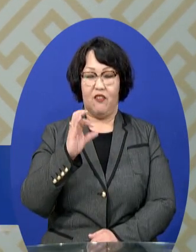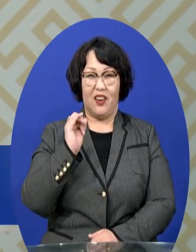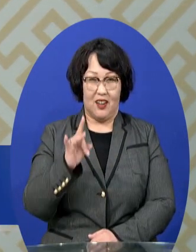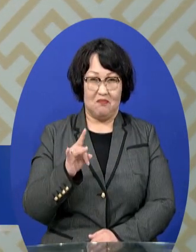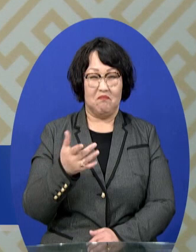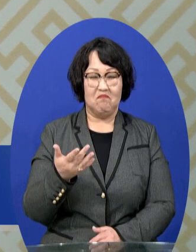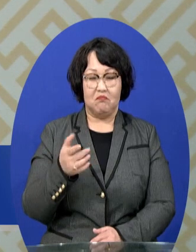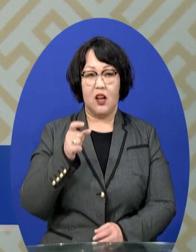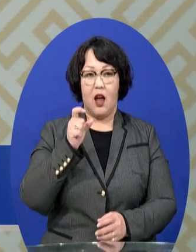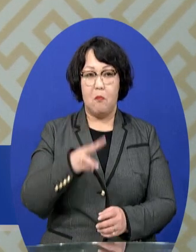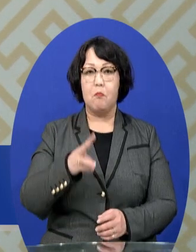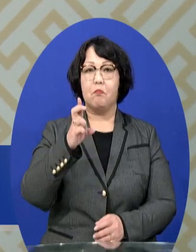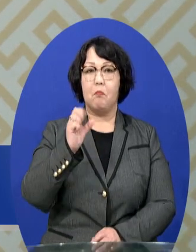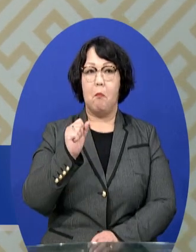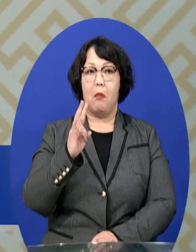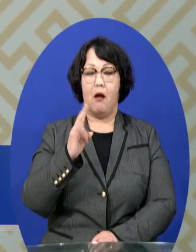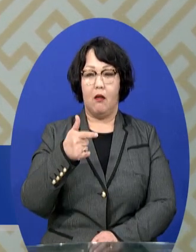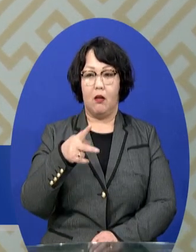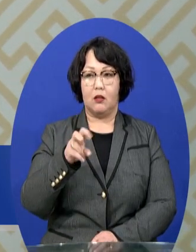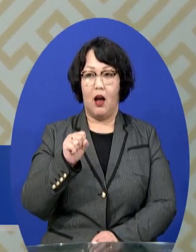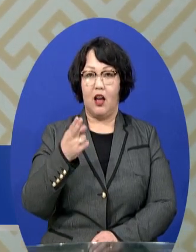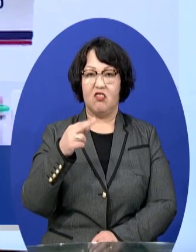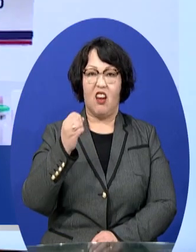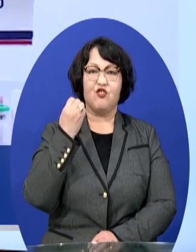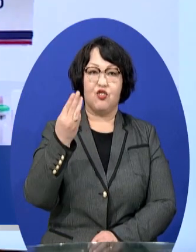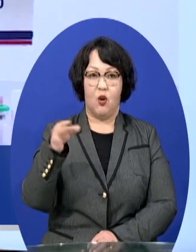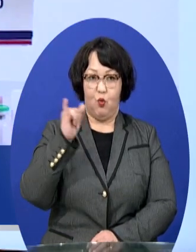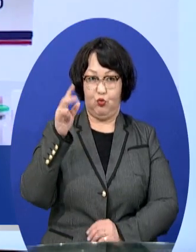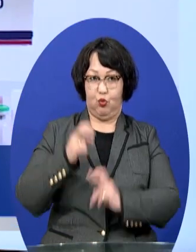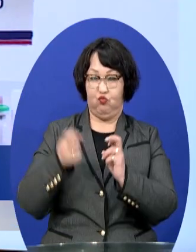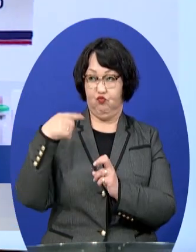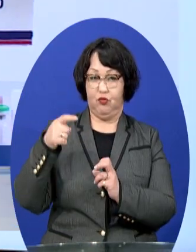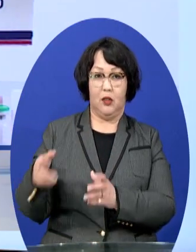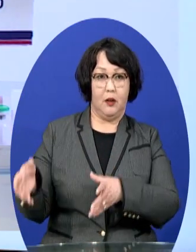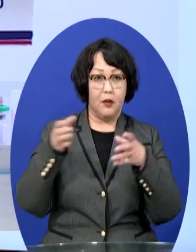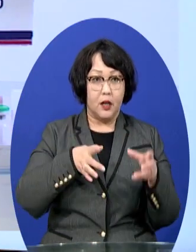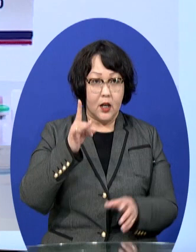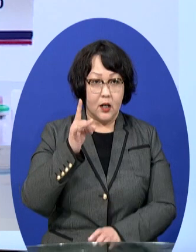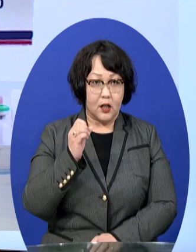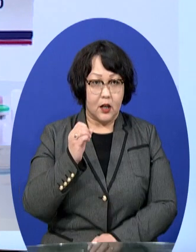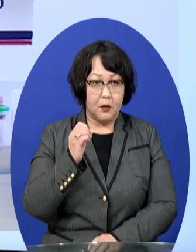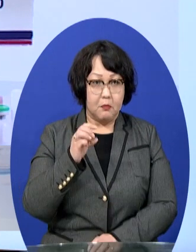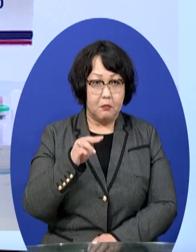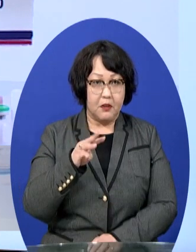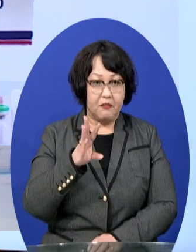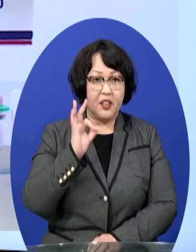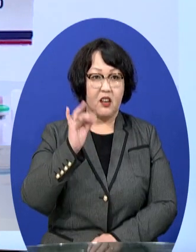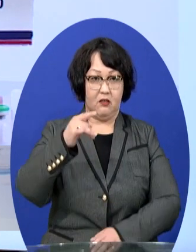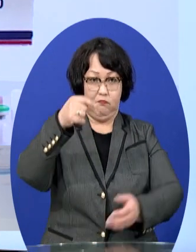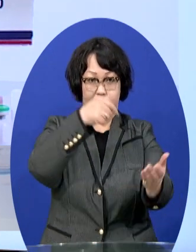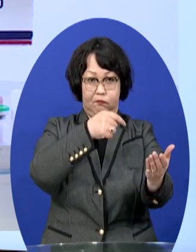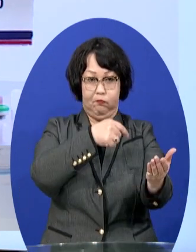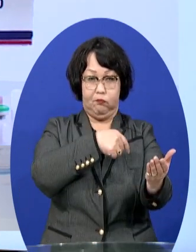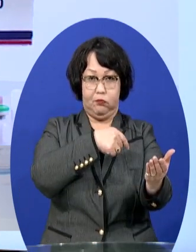3 төрлийн үйлдвэрээс оруулж ирж байгаа. За тэгэхээр энэ имийг бол сүүлийн үед бас имийн үнийн одоо хомсдол үүссэн